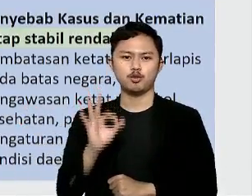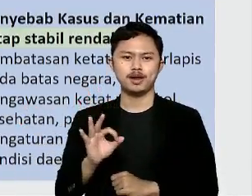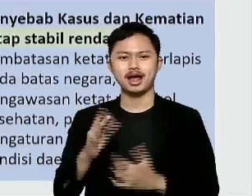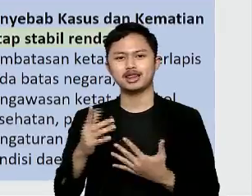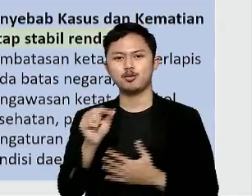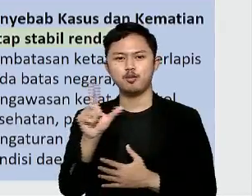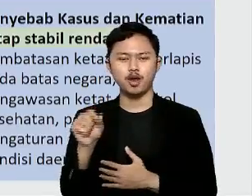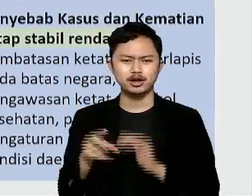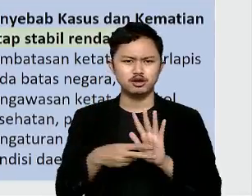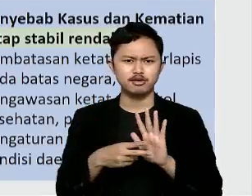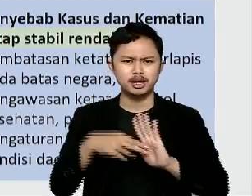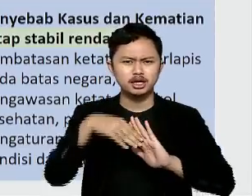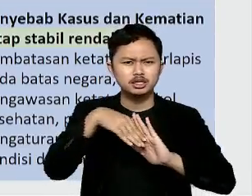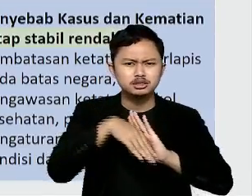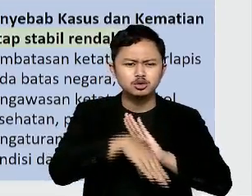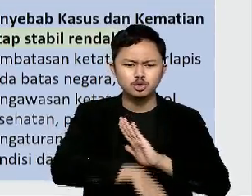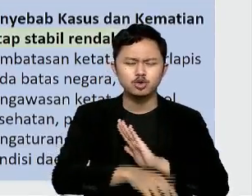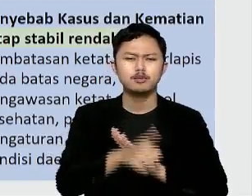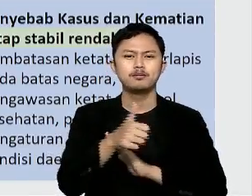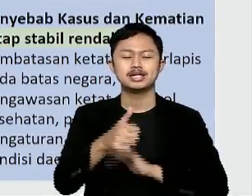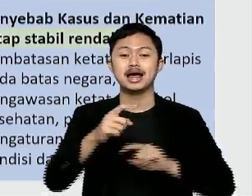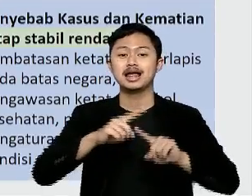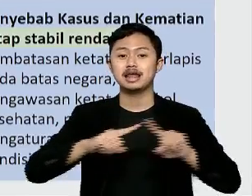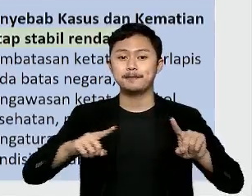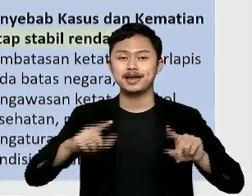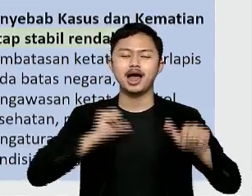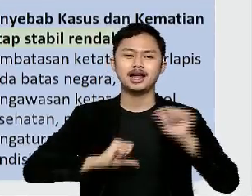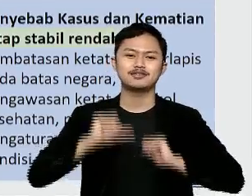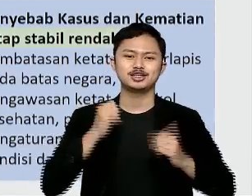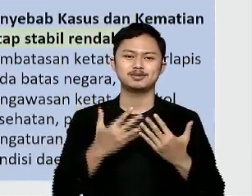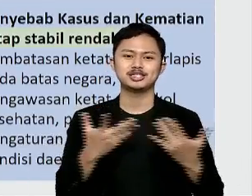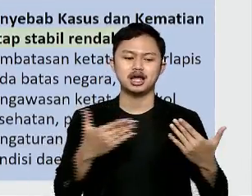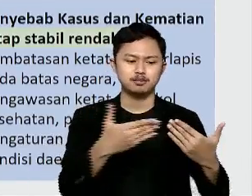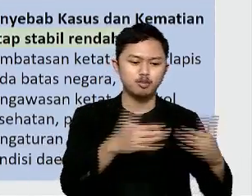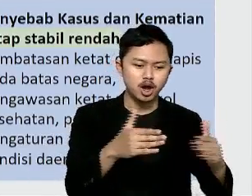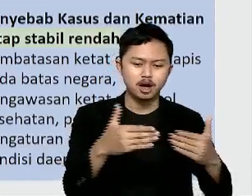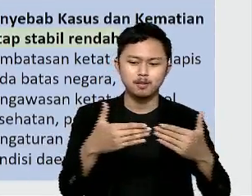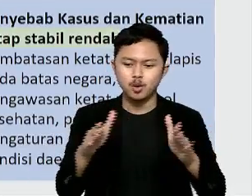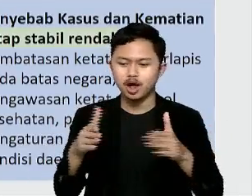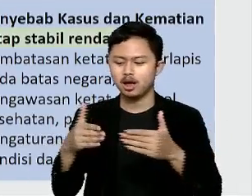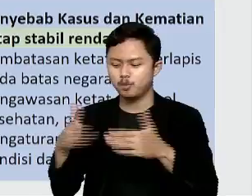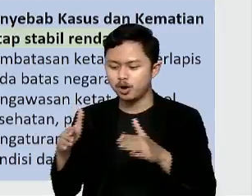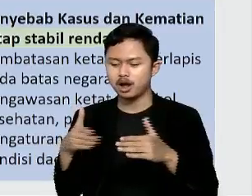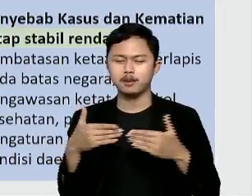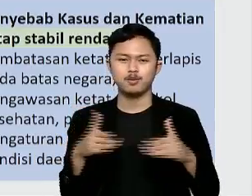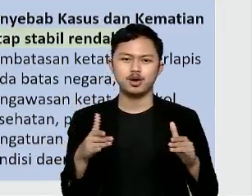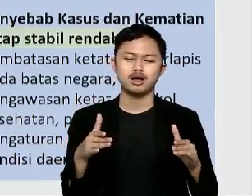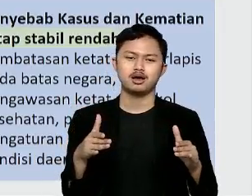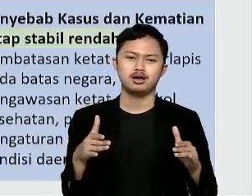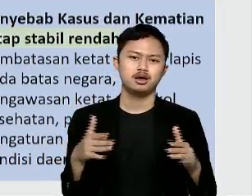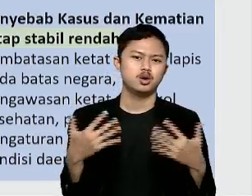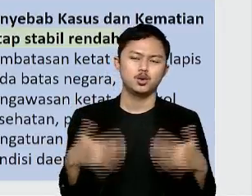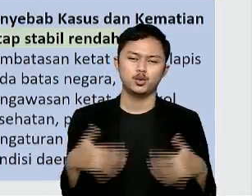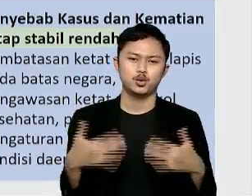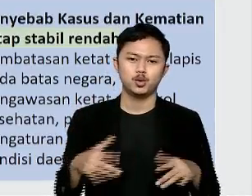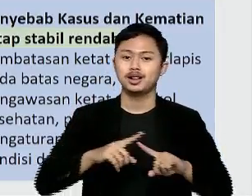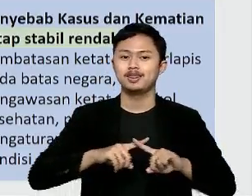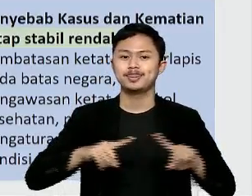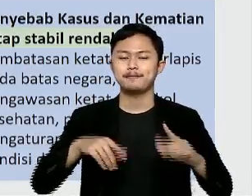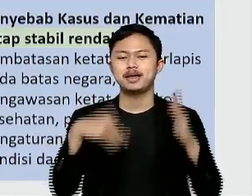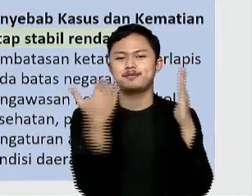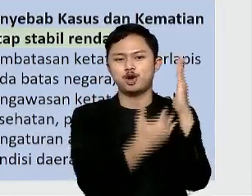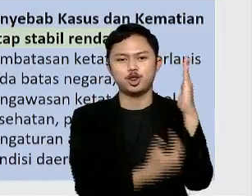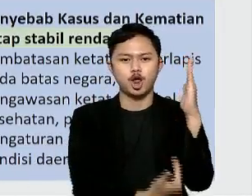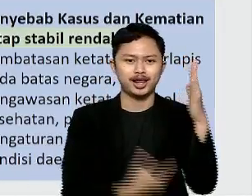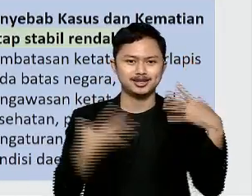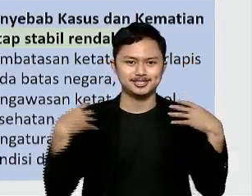November lalu diiringi dengan pembukaan bertahap pada aktivitas masyarakat. Namun sayangnya, implementasi